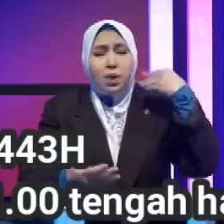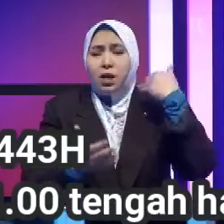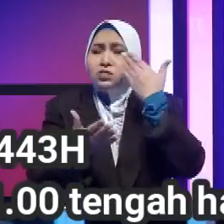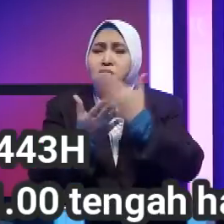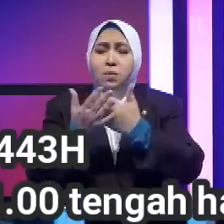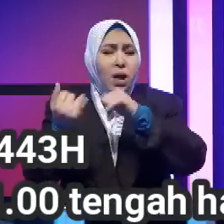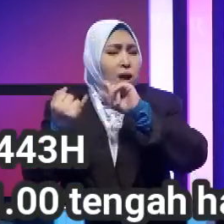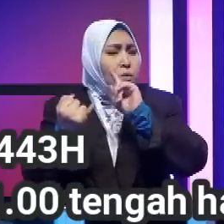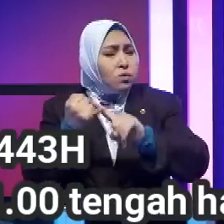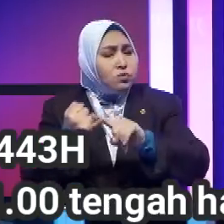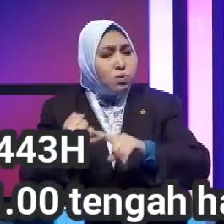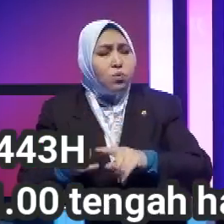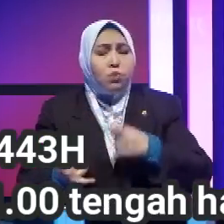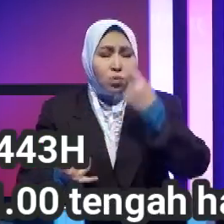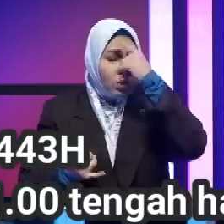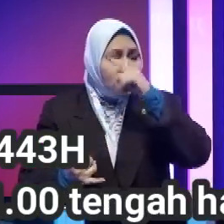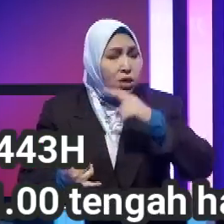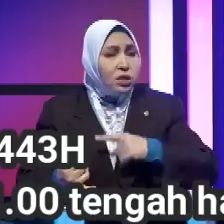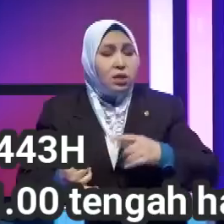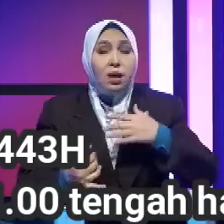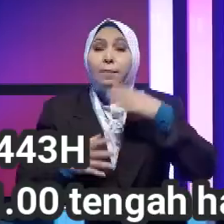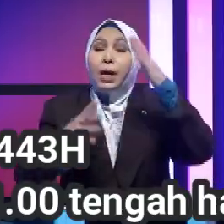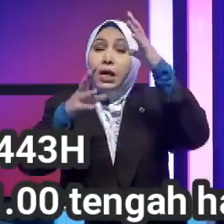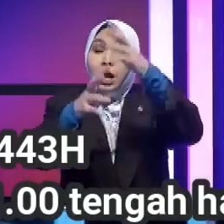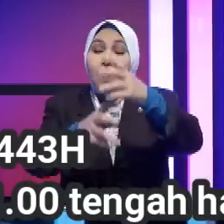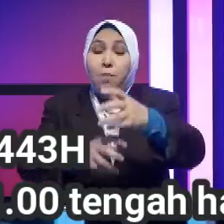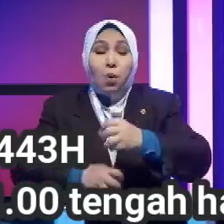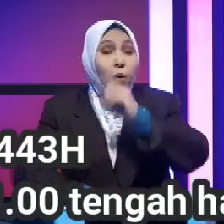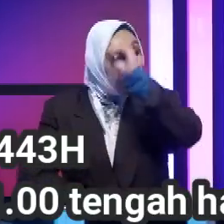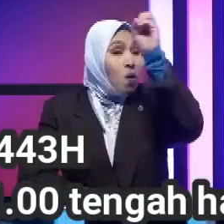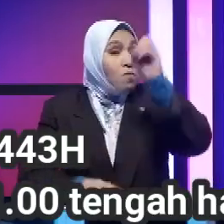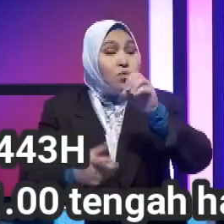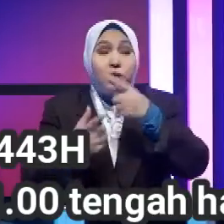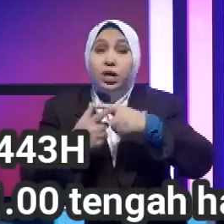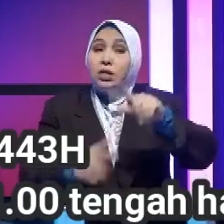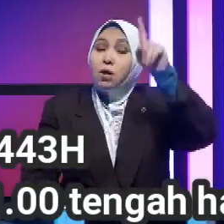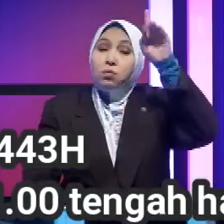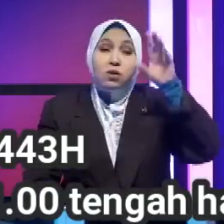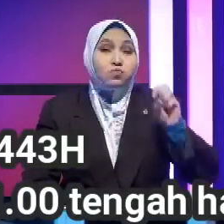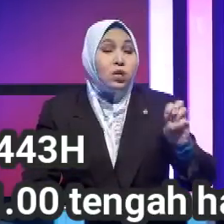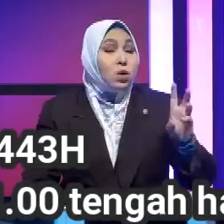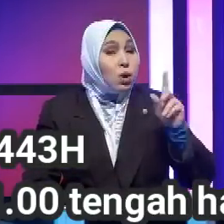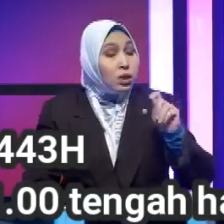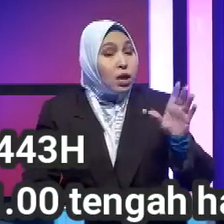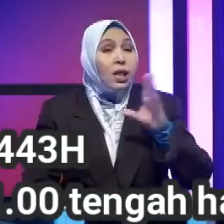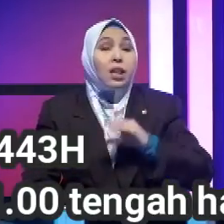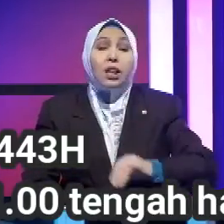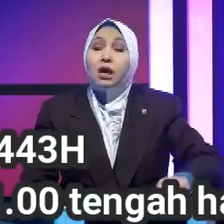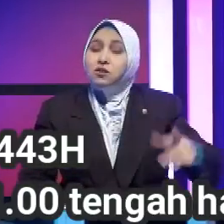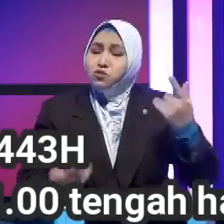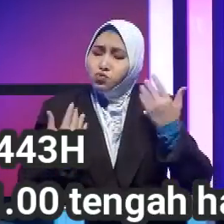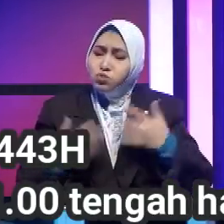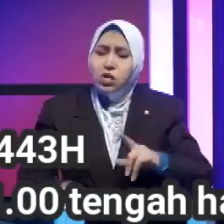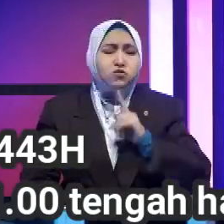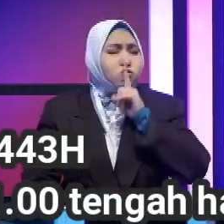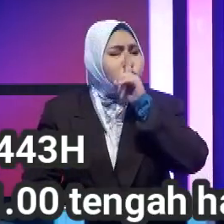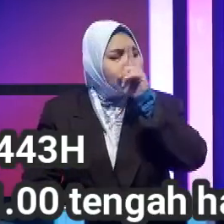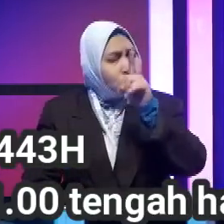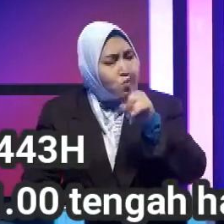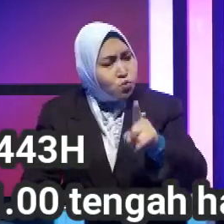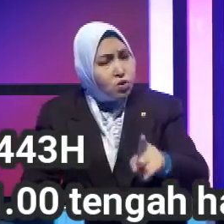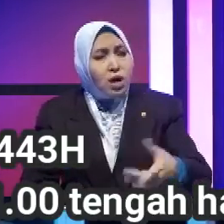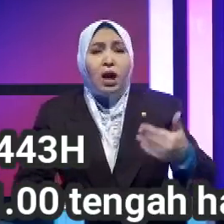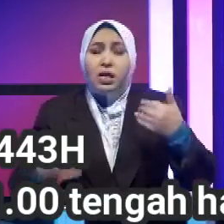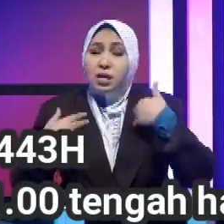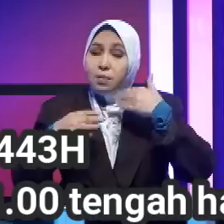hujung untuk kita merebut segala tawaran, offer daripada Allah Subhanahu Wa Taala yang sudah pastinya